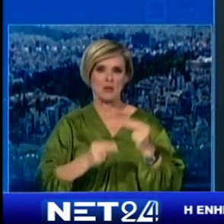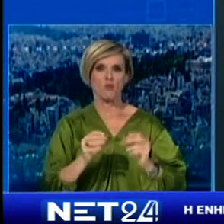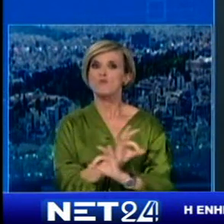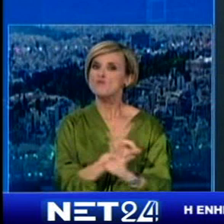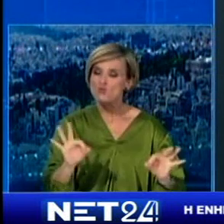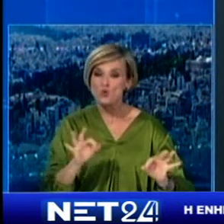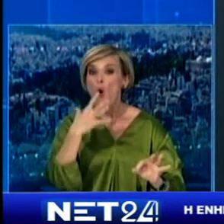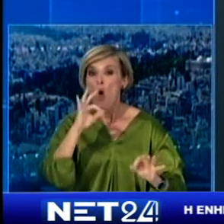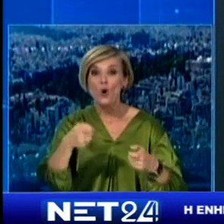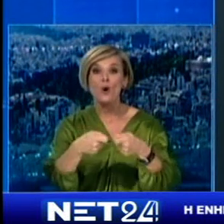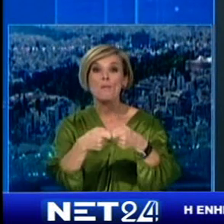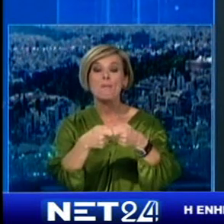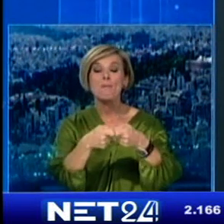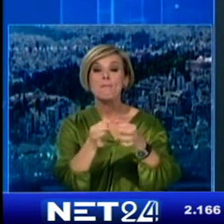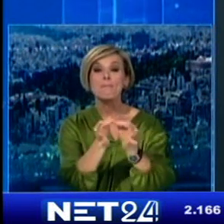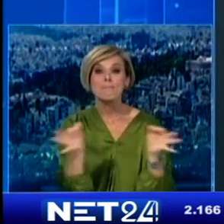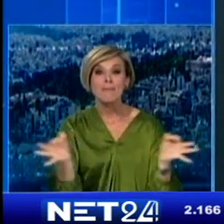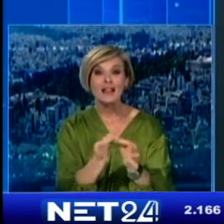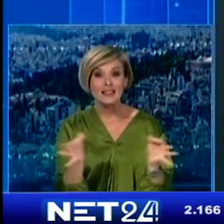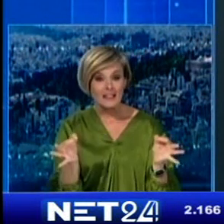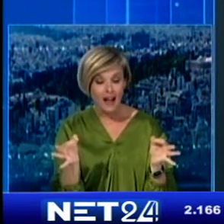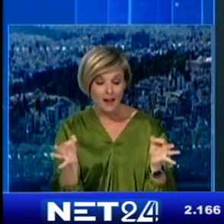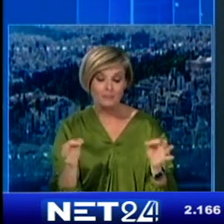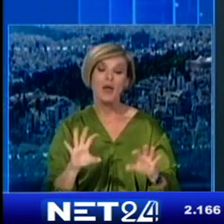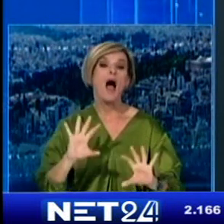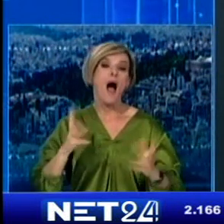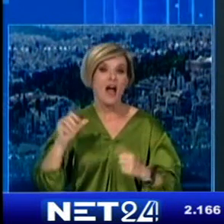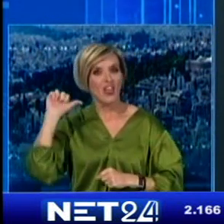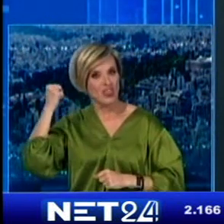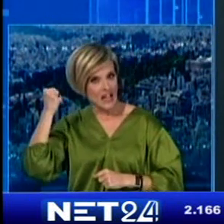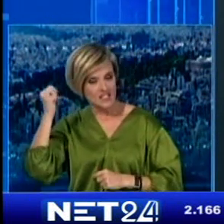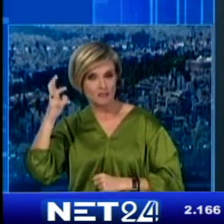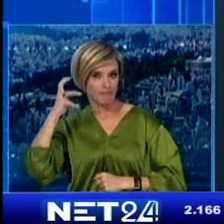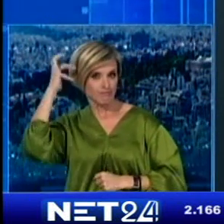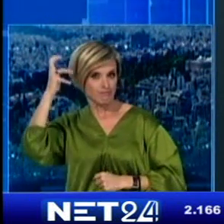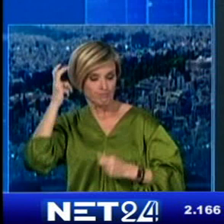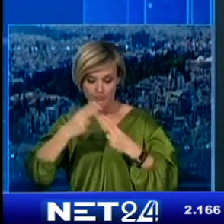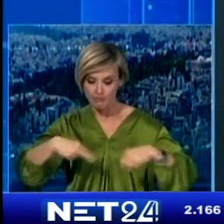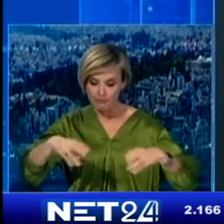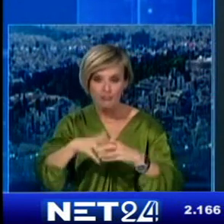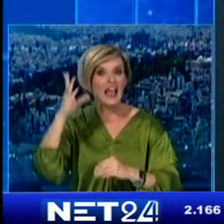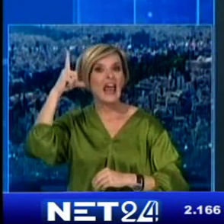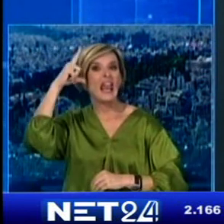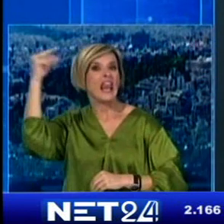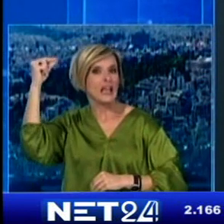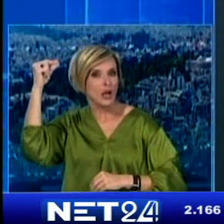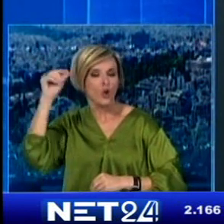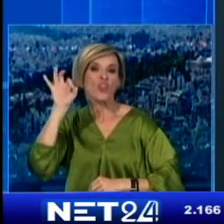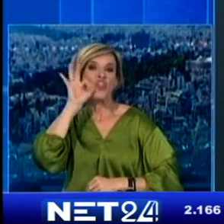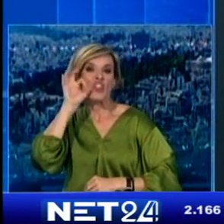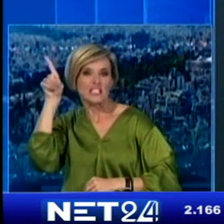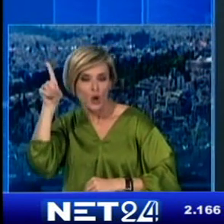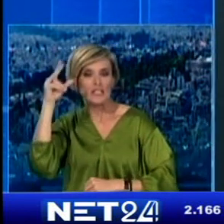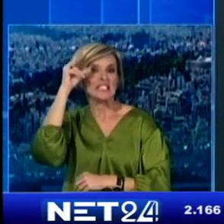διασποράς μέσα στα σχολεία. Όμως οι ειδικοί χθες αποφάσισαν ότι καλό είναι για τα λύκια της Θεσσαλονίκης και των Σερών να εφαρμοστεί